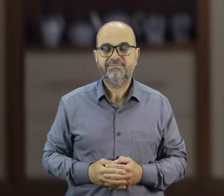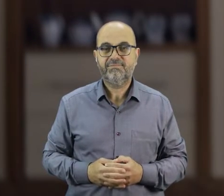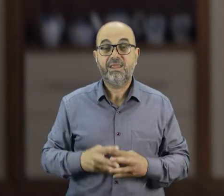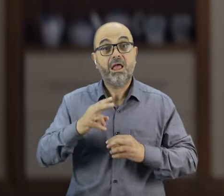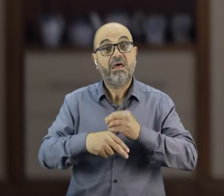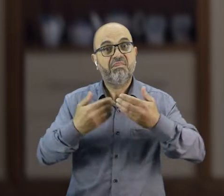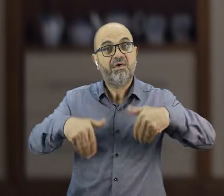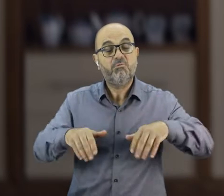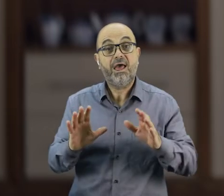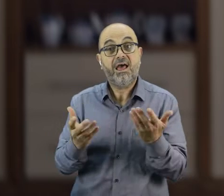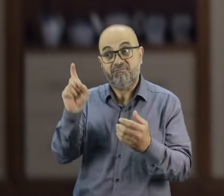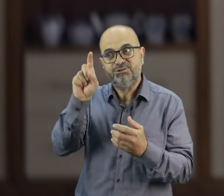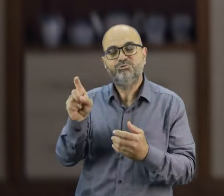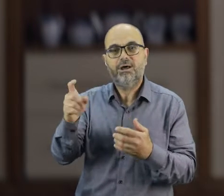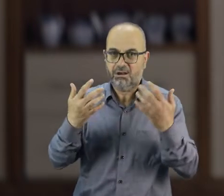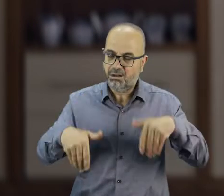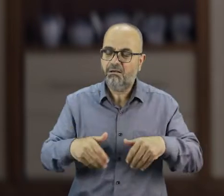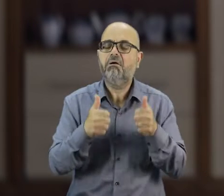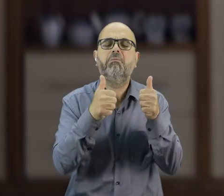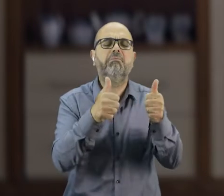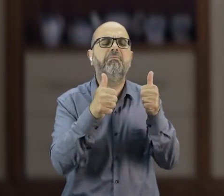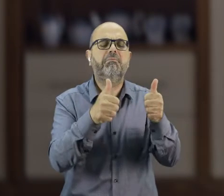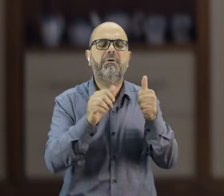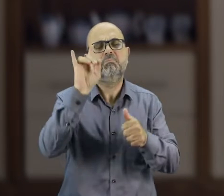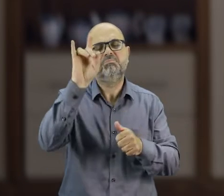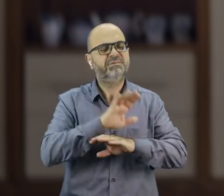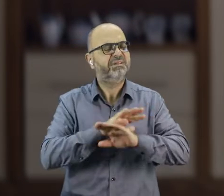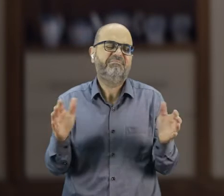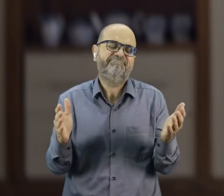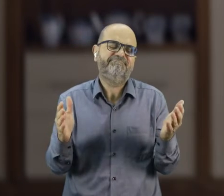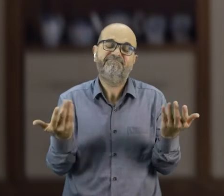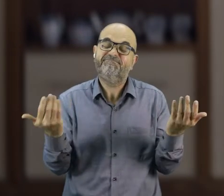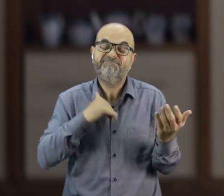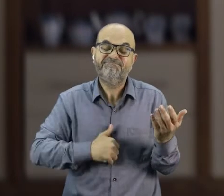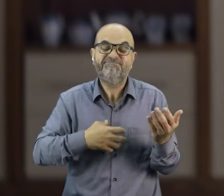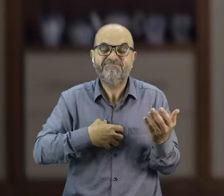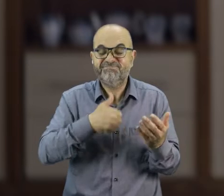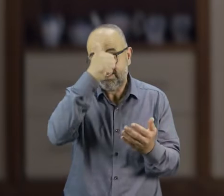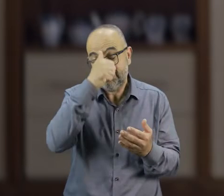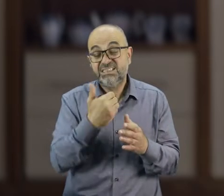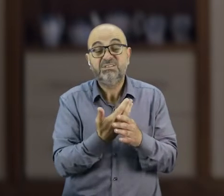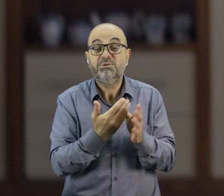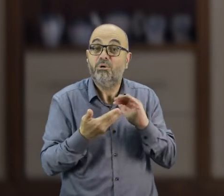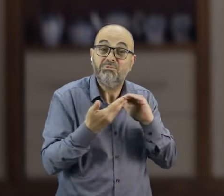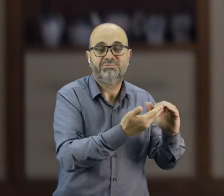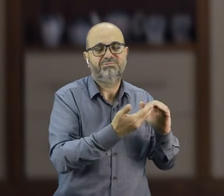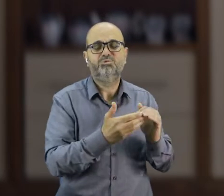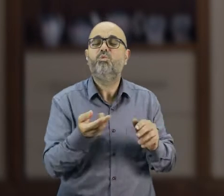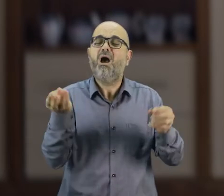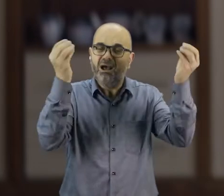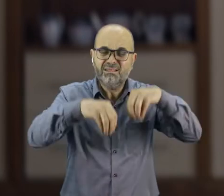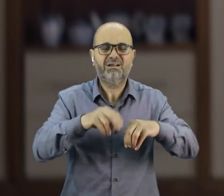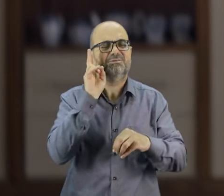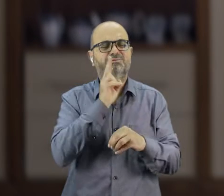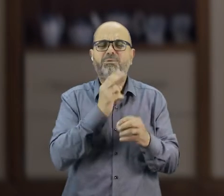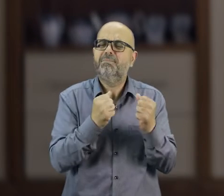ذوي الإعاقة فئة رائعة جداً جداً جداً ومهمشة جداً جداً جداً، خاصة الصم.